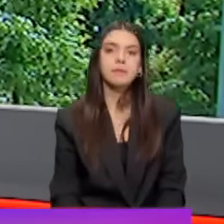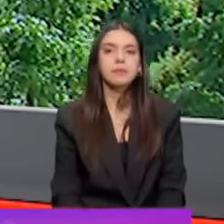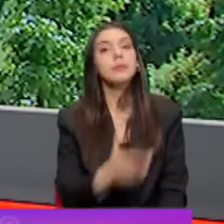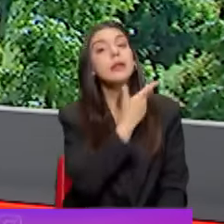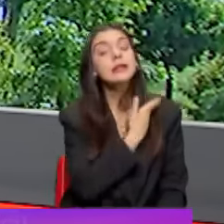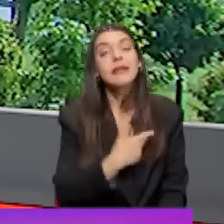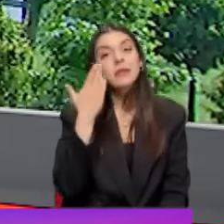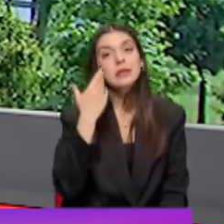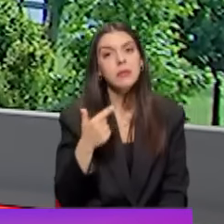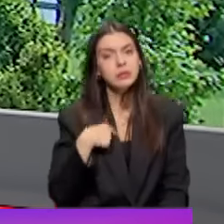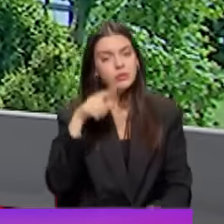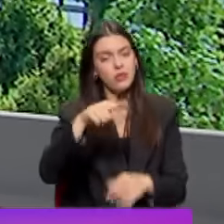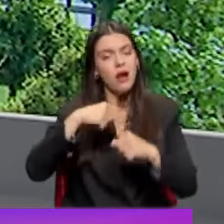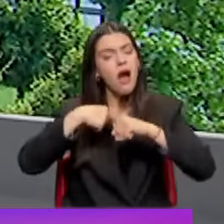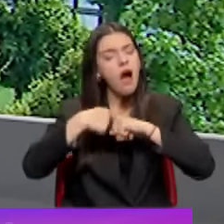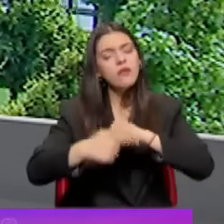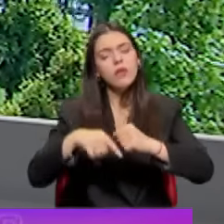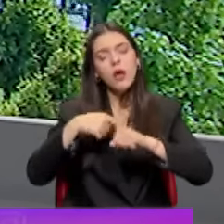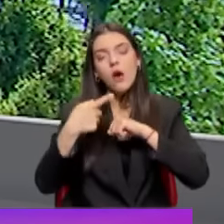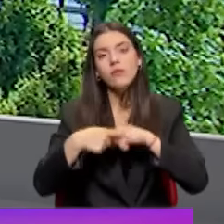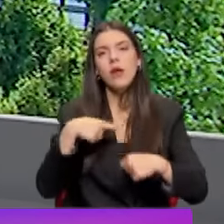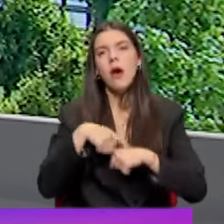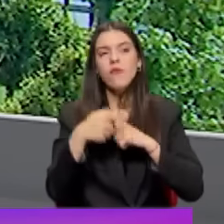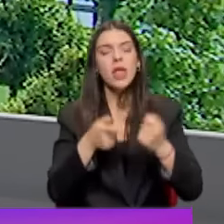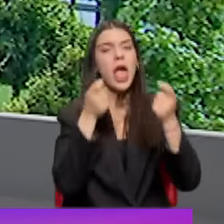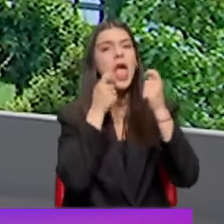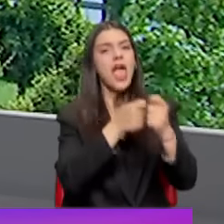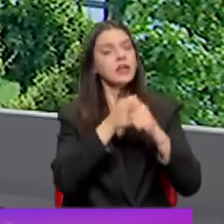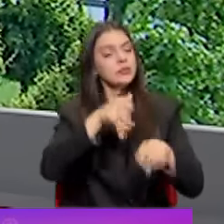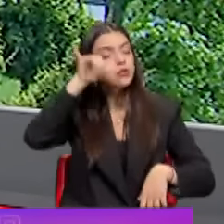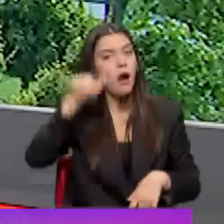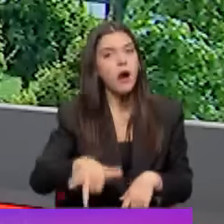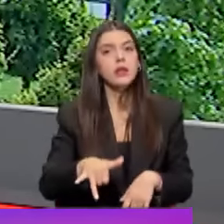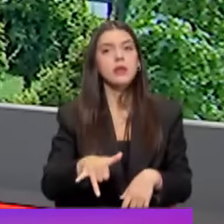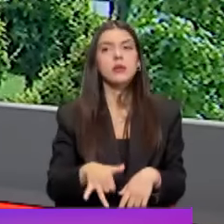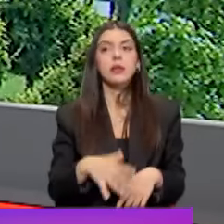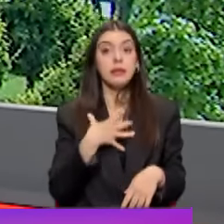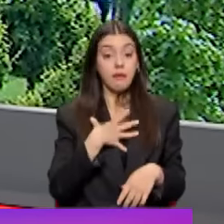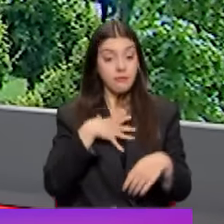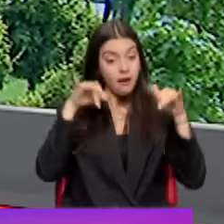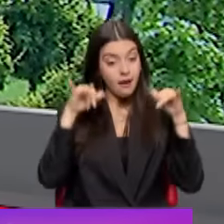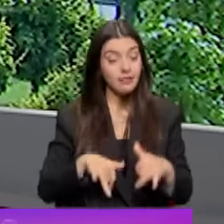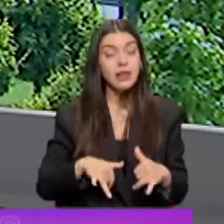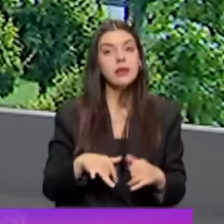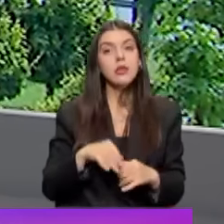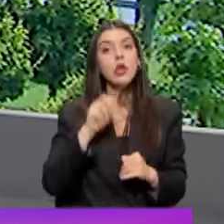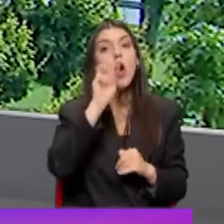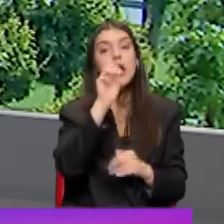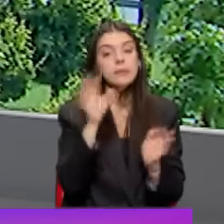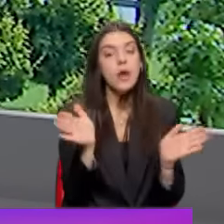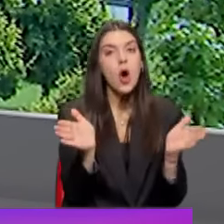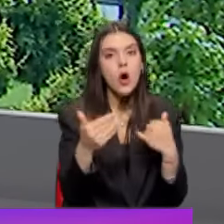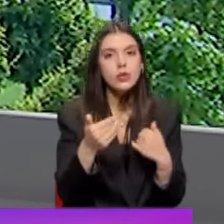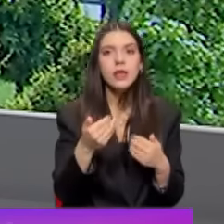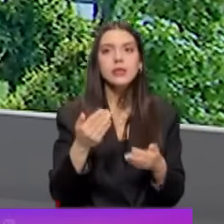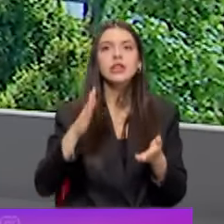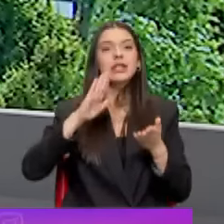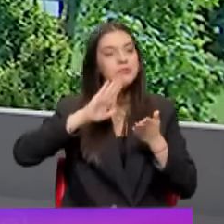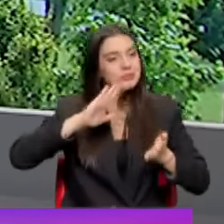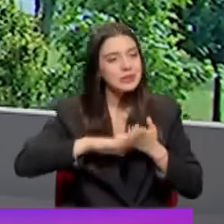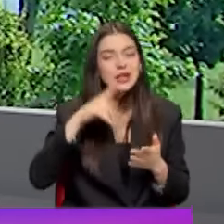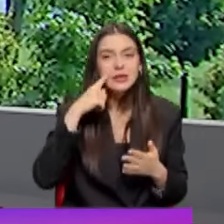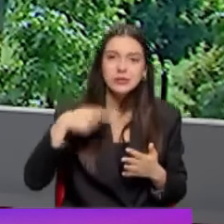izleyenler Biz burada haftalardır eğitimcilerin haklarından özlük haklarından öğretmenler odasındaki çalışma barışının gelen